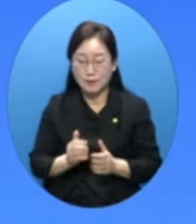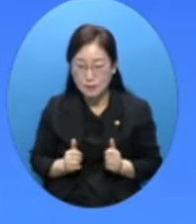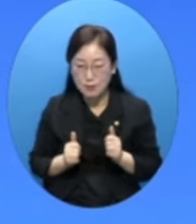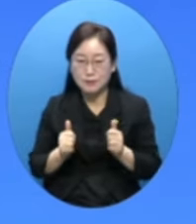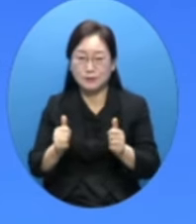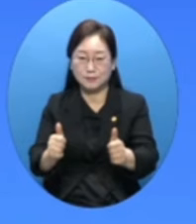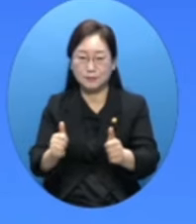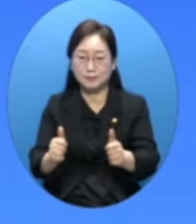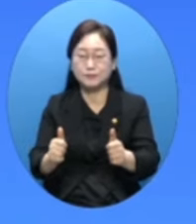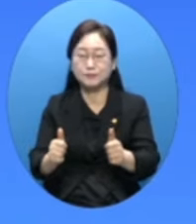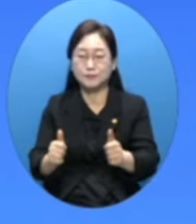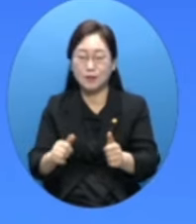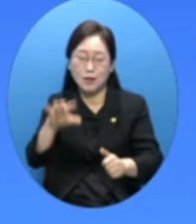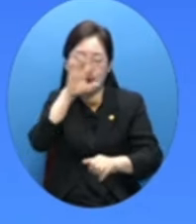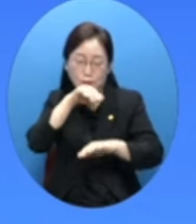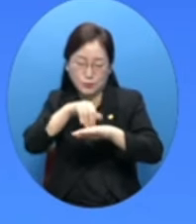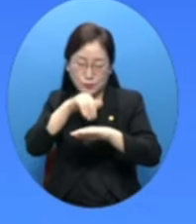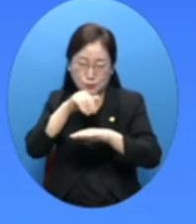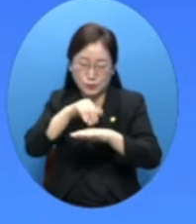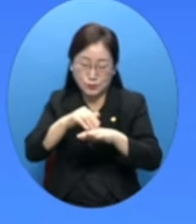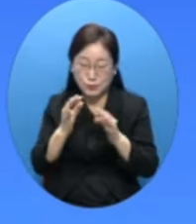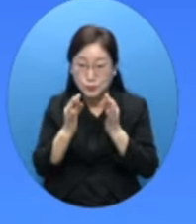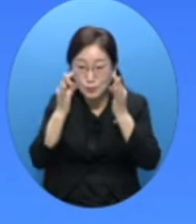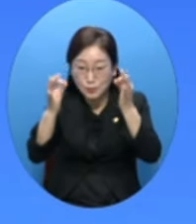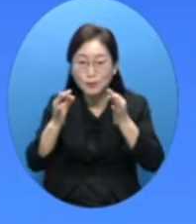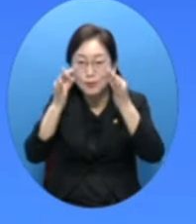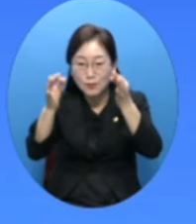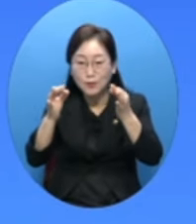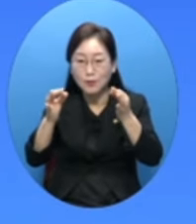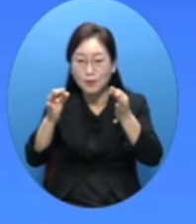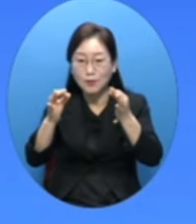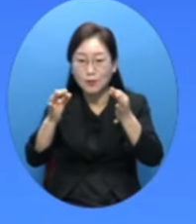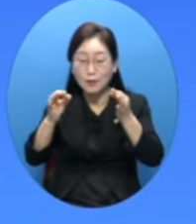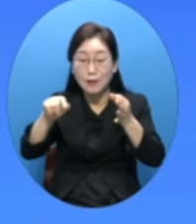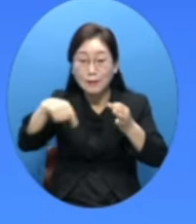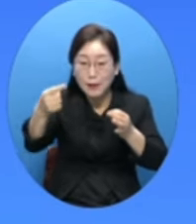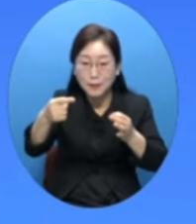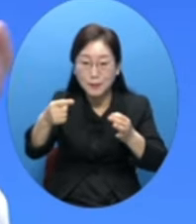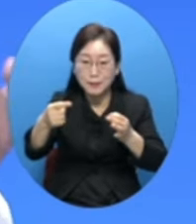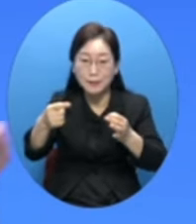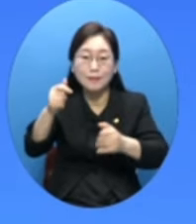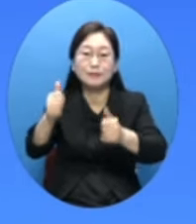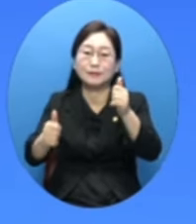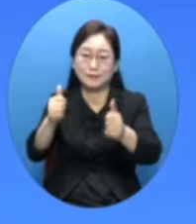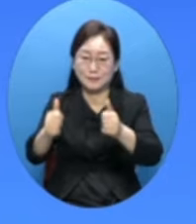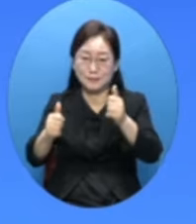열심히 훈련하고 노력해서 그 다음부터 나가서